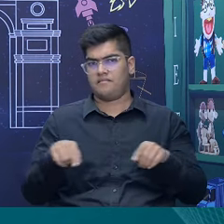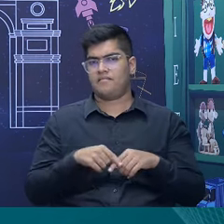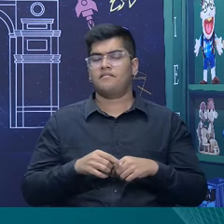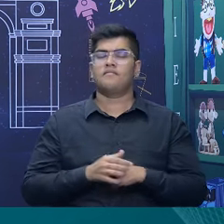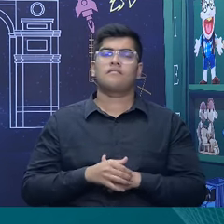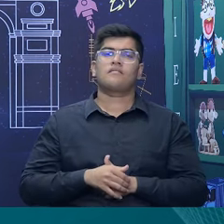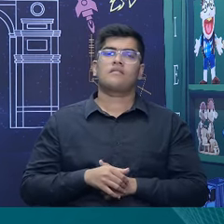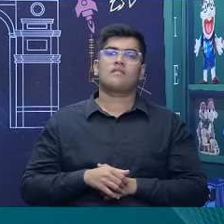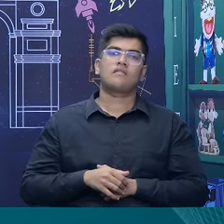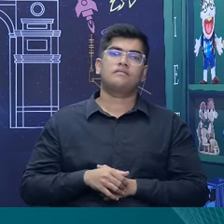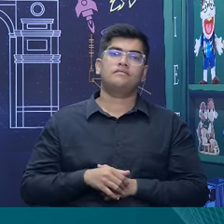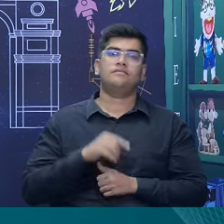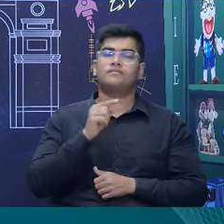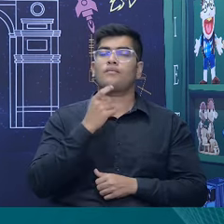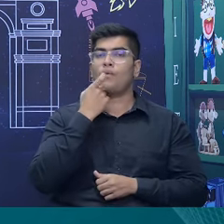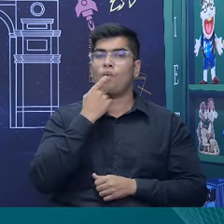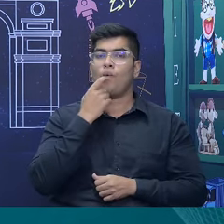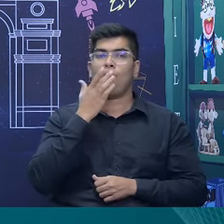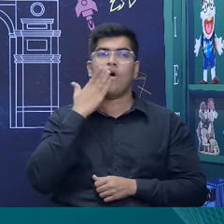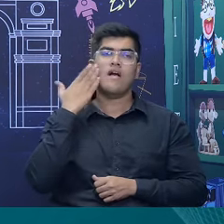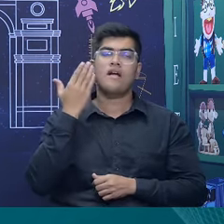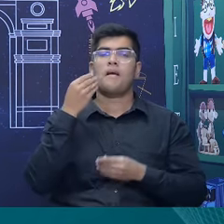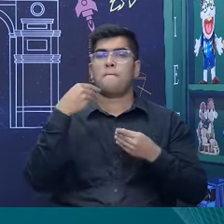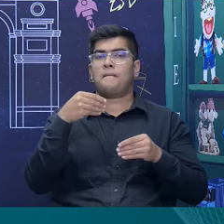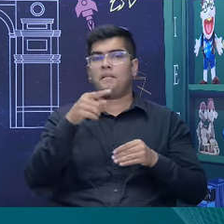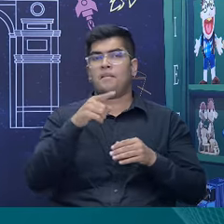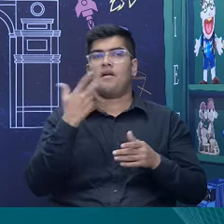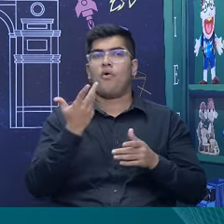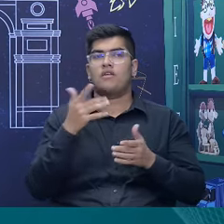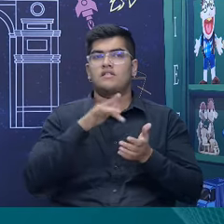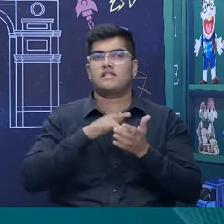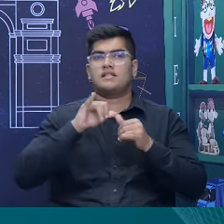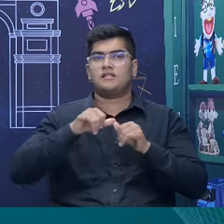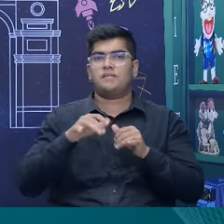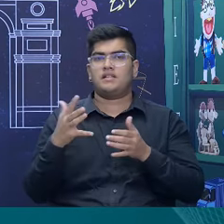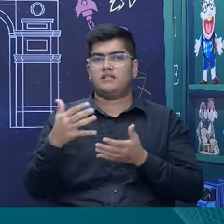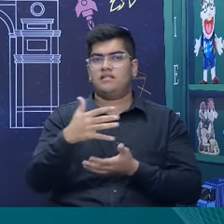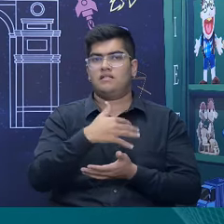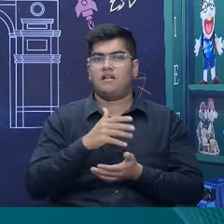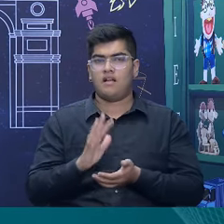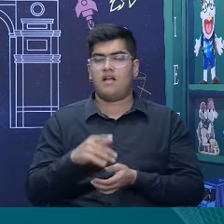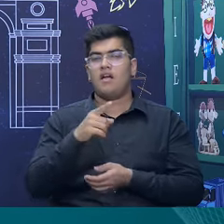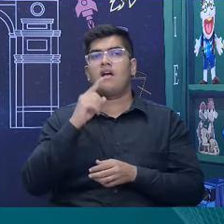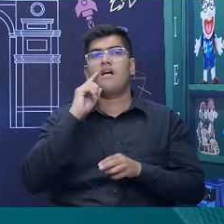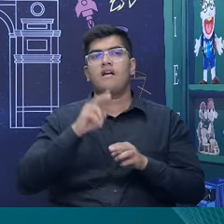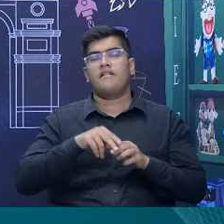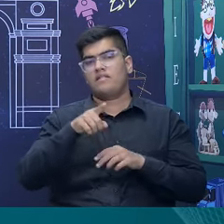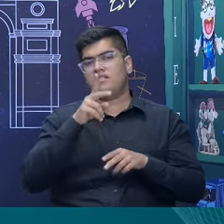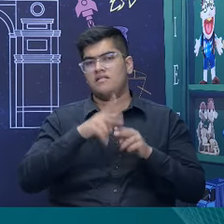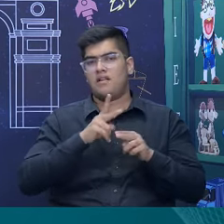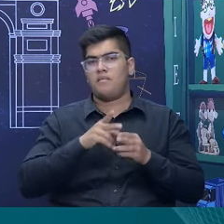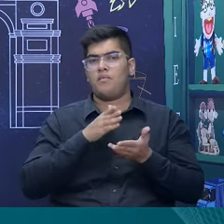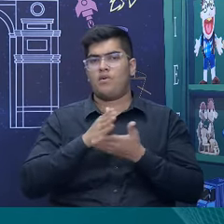शीट है यह इस वाइट पेपर पर जितना स्थान घेर रही है अगर मैं इसको इस तरीके से भी निकाल